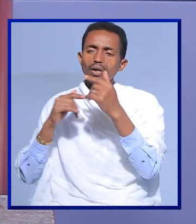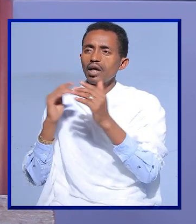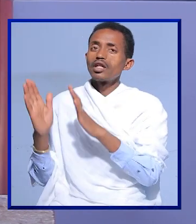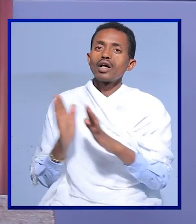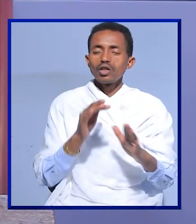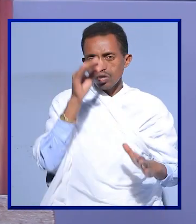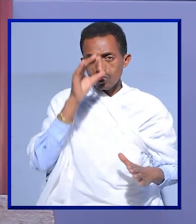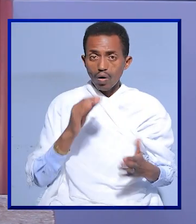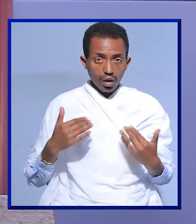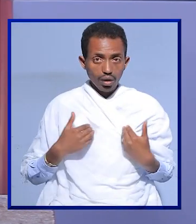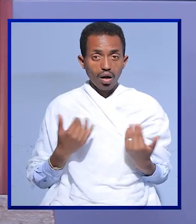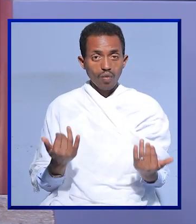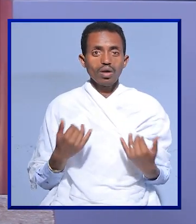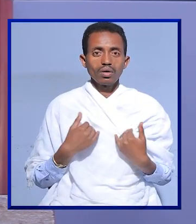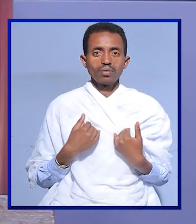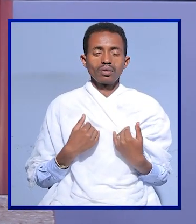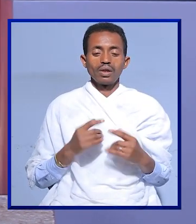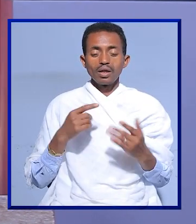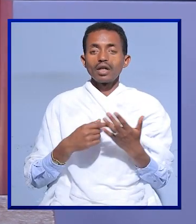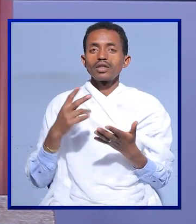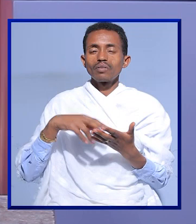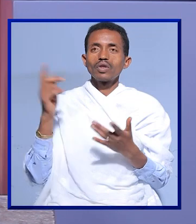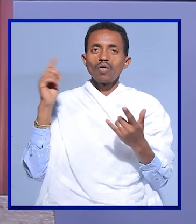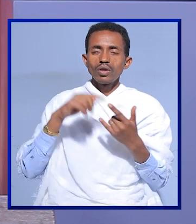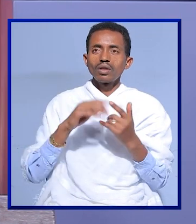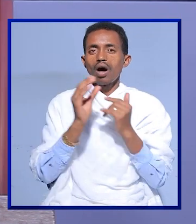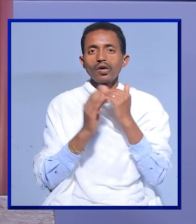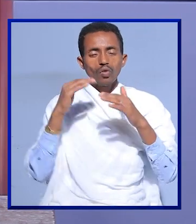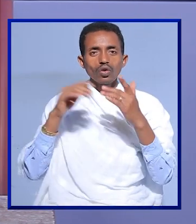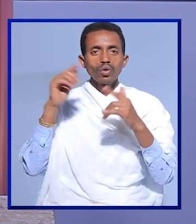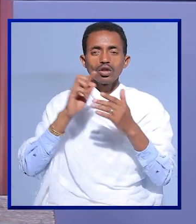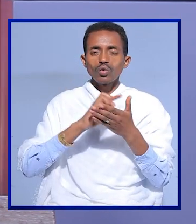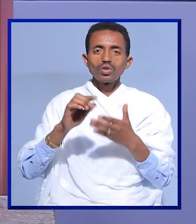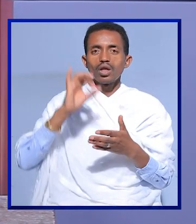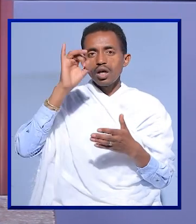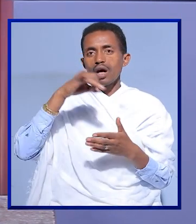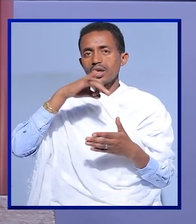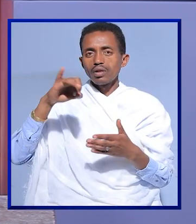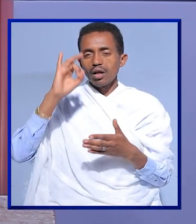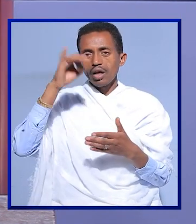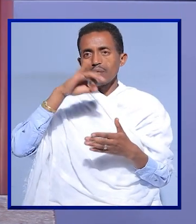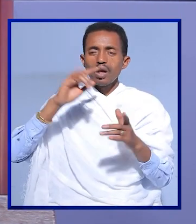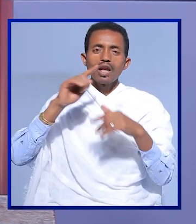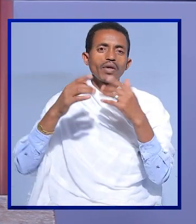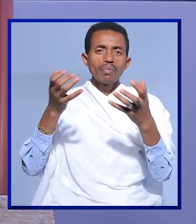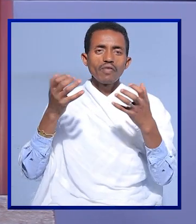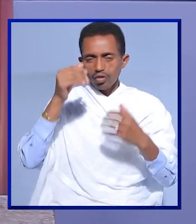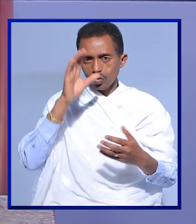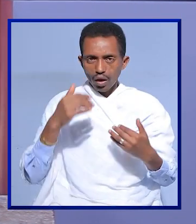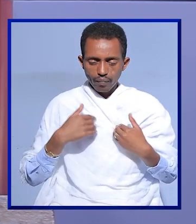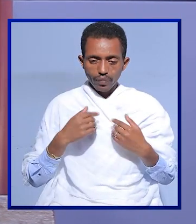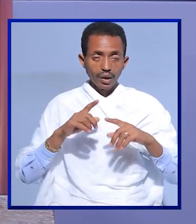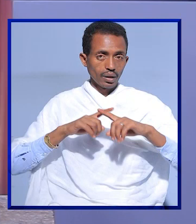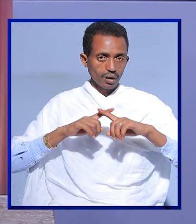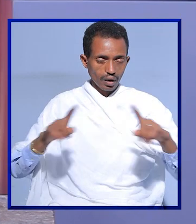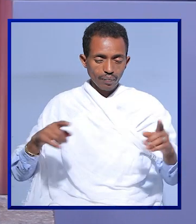ተዘጋጀ ሰው አለ። ደግሞ ከዚህ ተነስተው አገር ውስጥ ወደ ቅዱስ ላሊበላ ለመሄድ ተዘጋጀ ሰው አለ። ለነገር